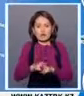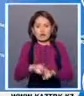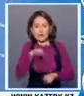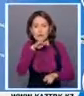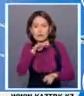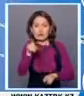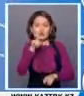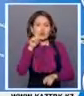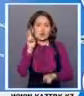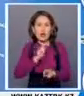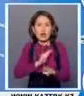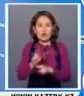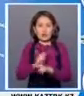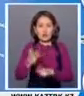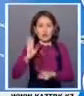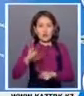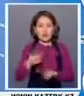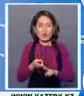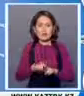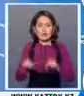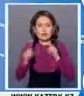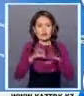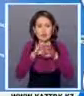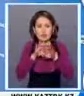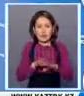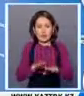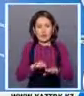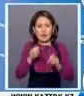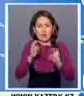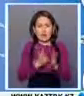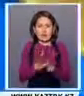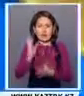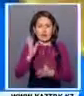кадрларын дайындауымыз керек. Сол себепте осы бүгінгі семинарымызда осындайға арналып отыр.